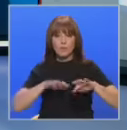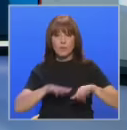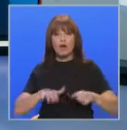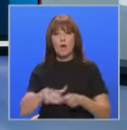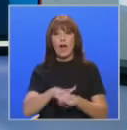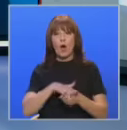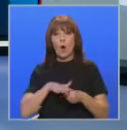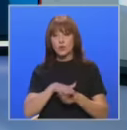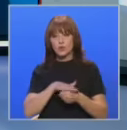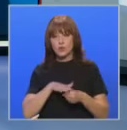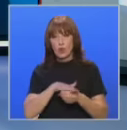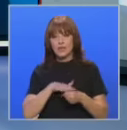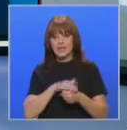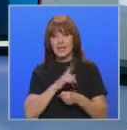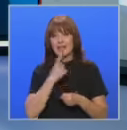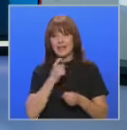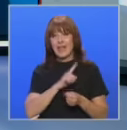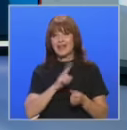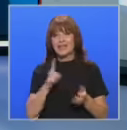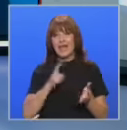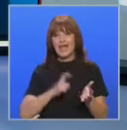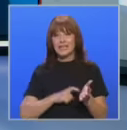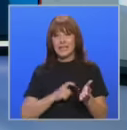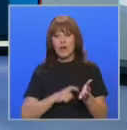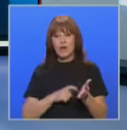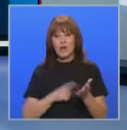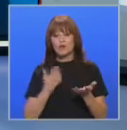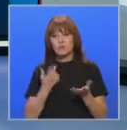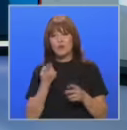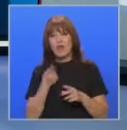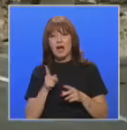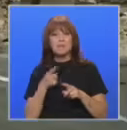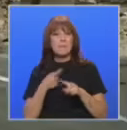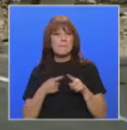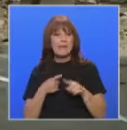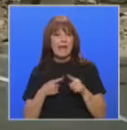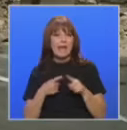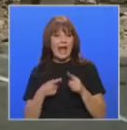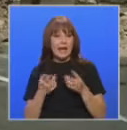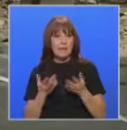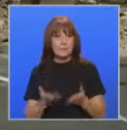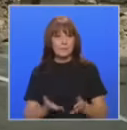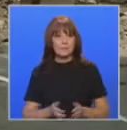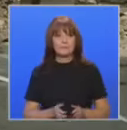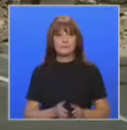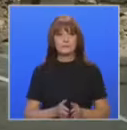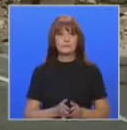основи заради незаконен добив на инертни материали. Нищо още в материала.